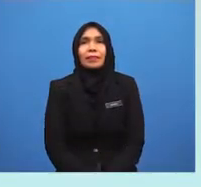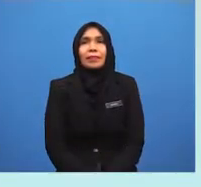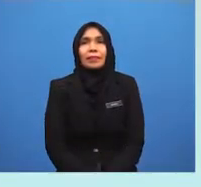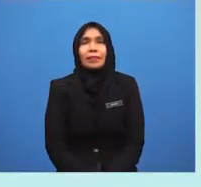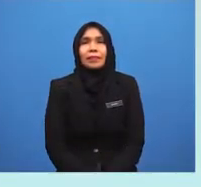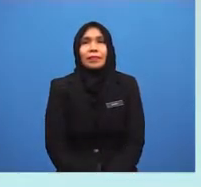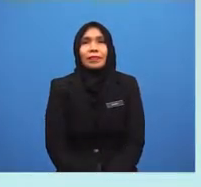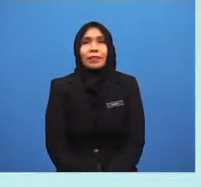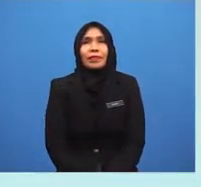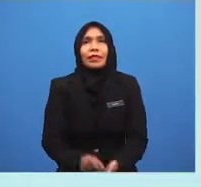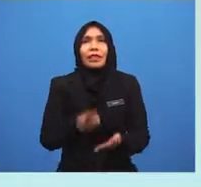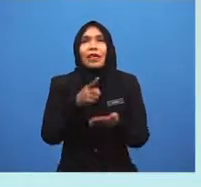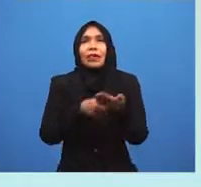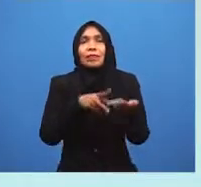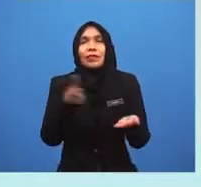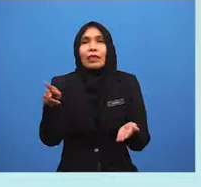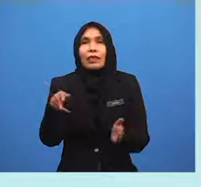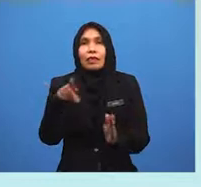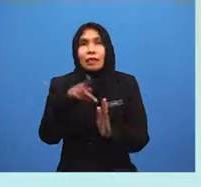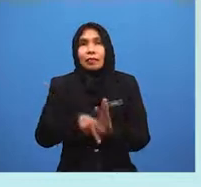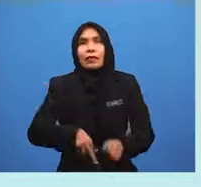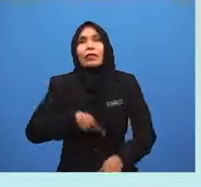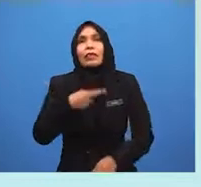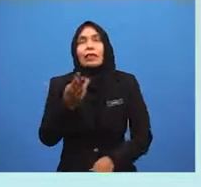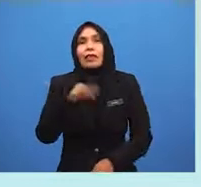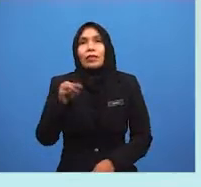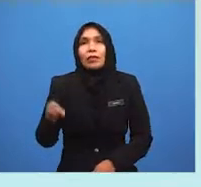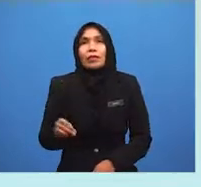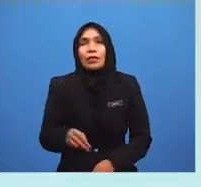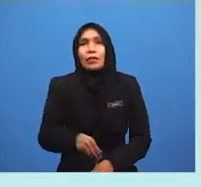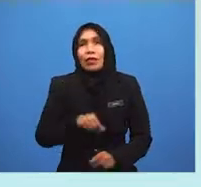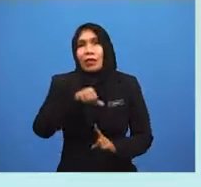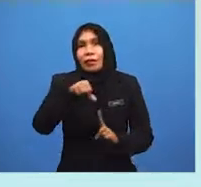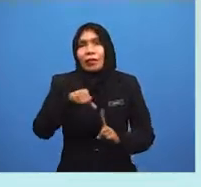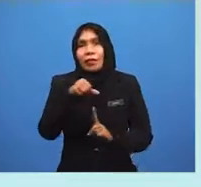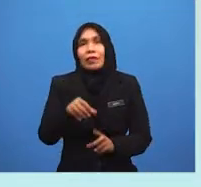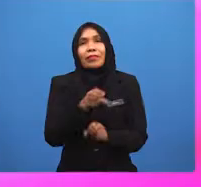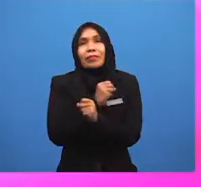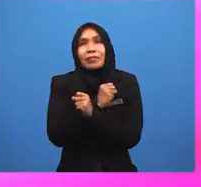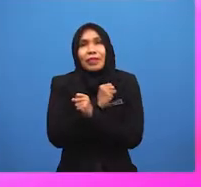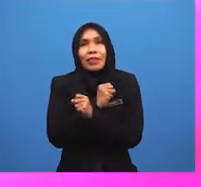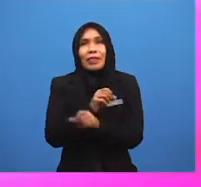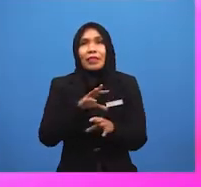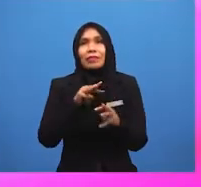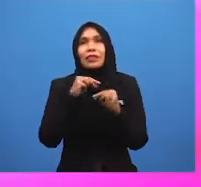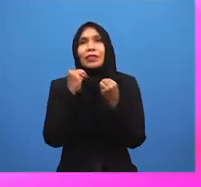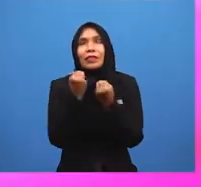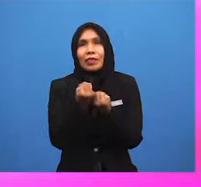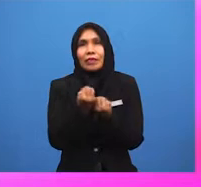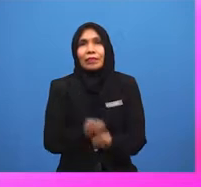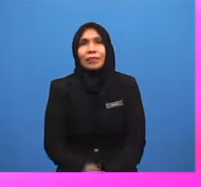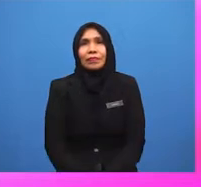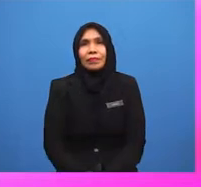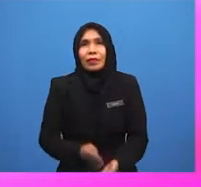Apakah perasaan murid-murid apabila menyayangi masyarakat setempat? Baik.